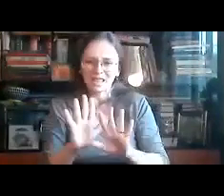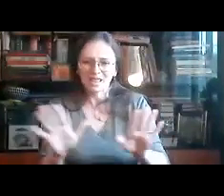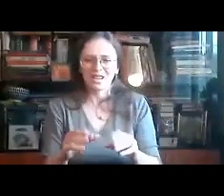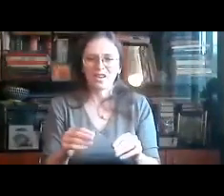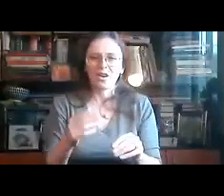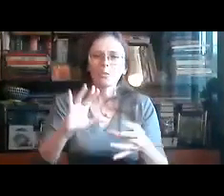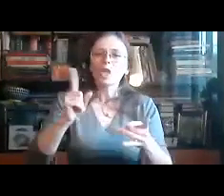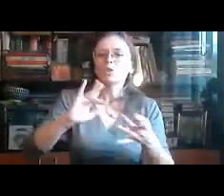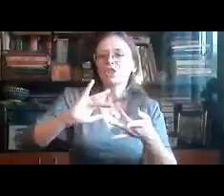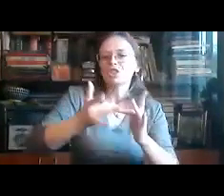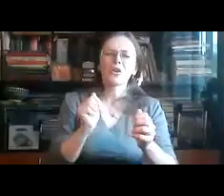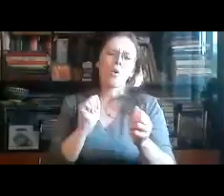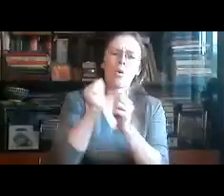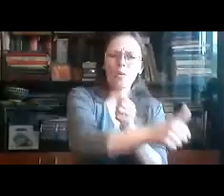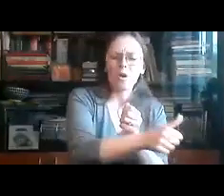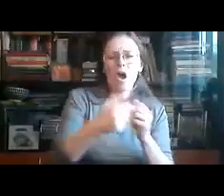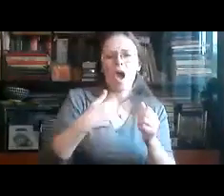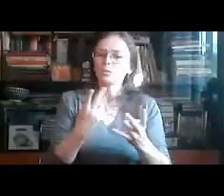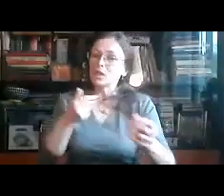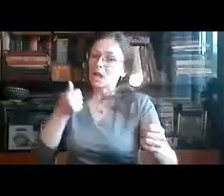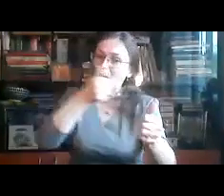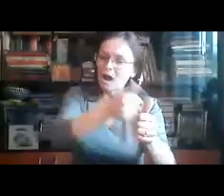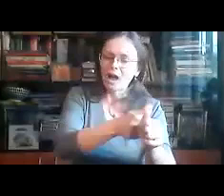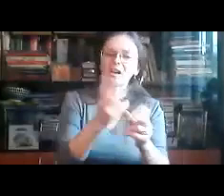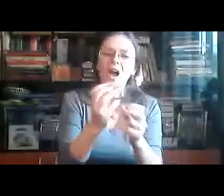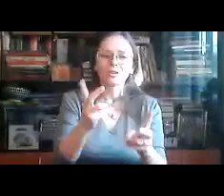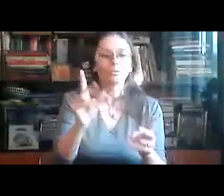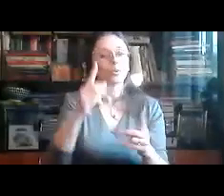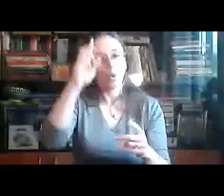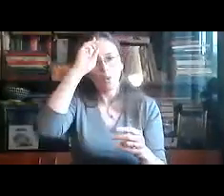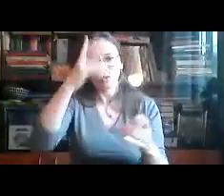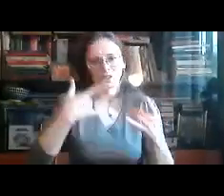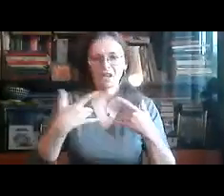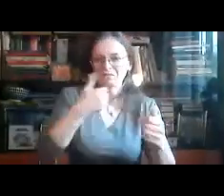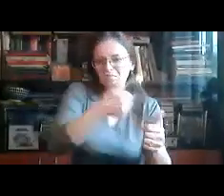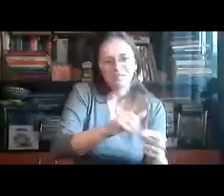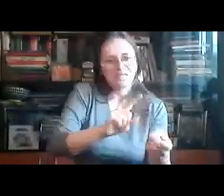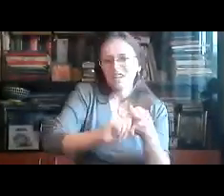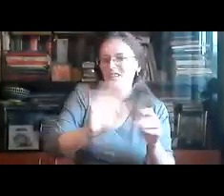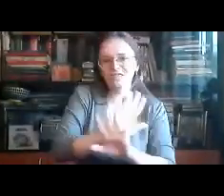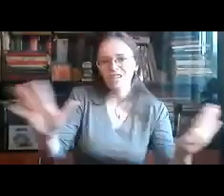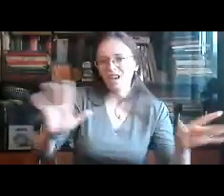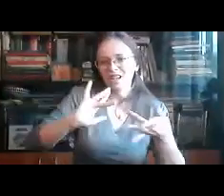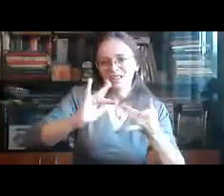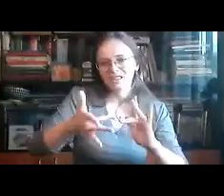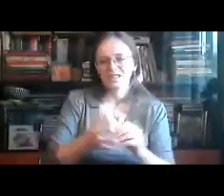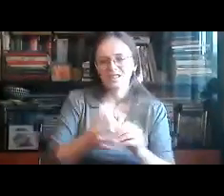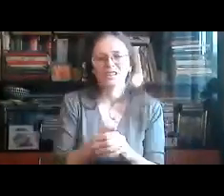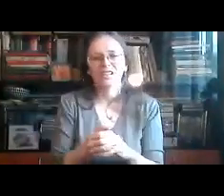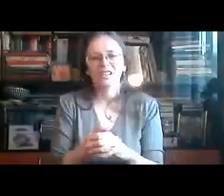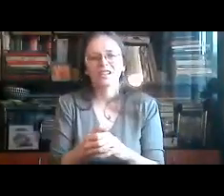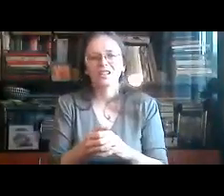когда там государственный театр иногда входит туда, это немножко так смотрится на пространство интернета, так